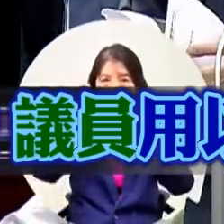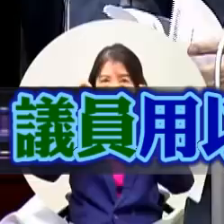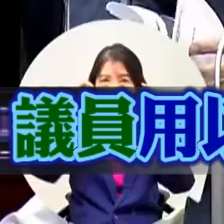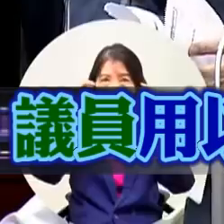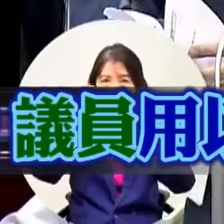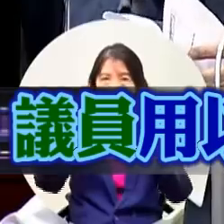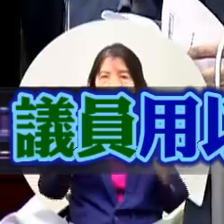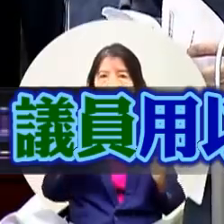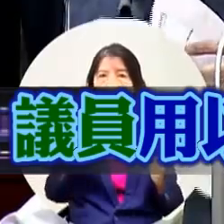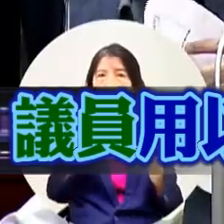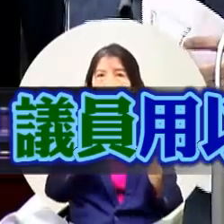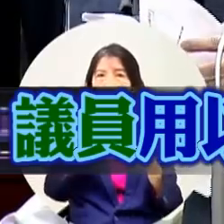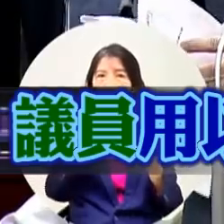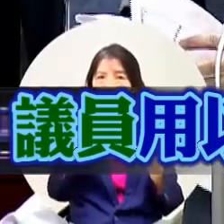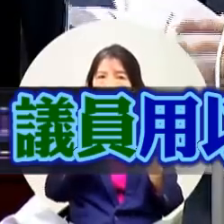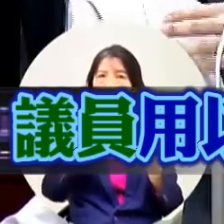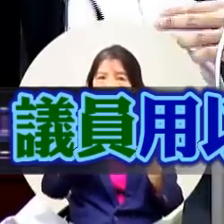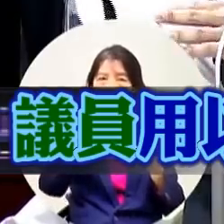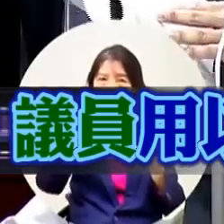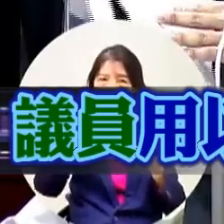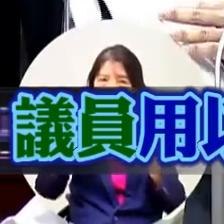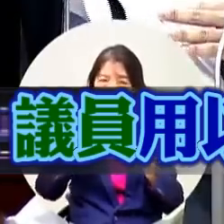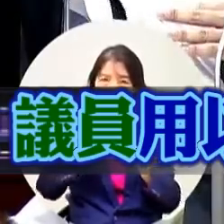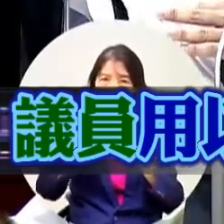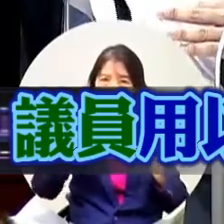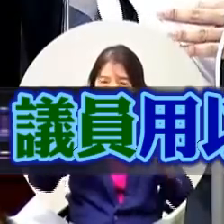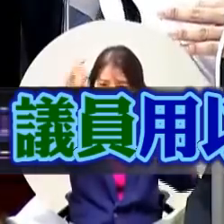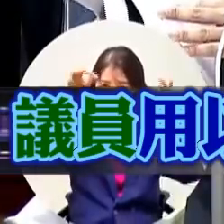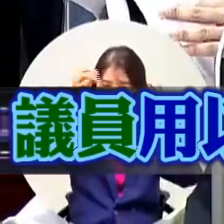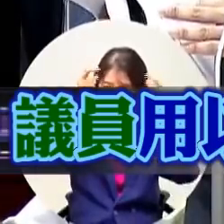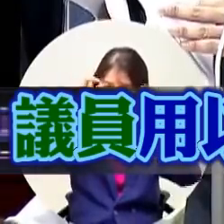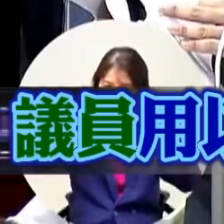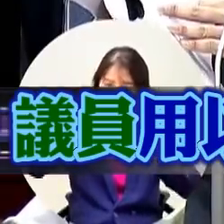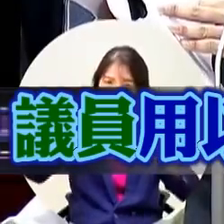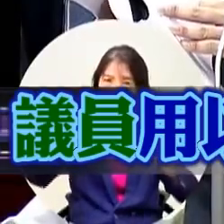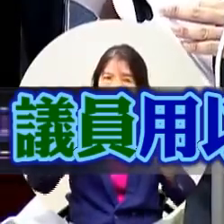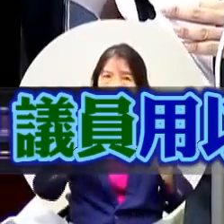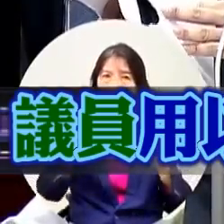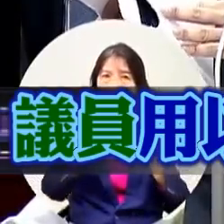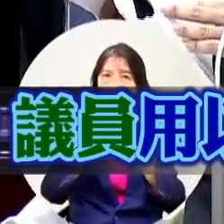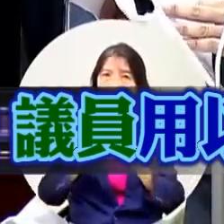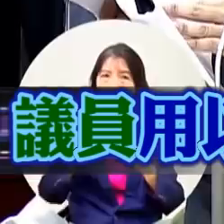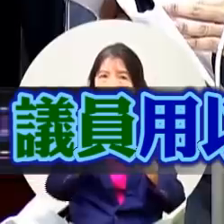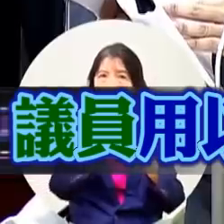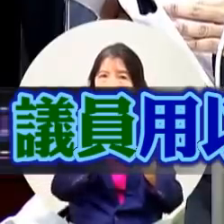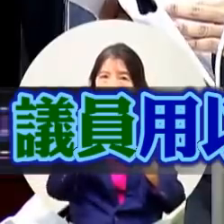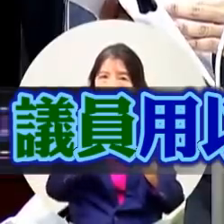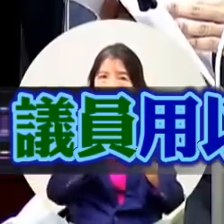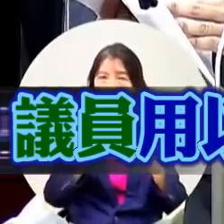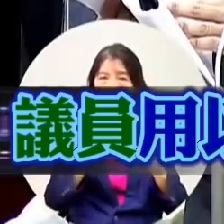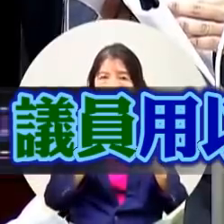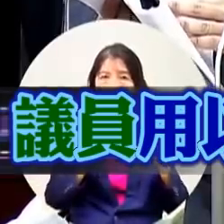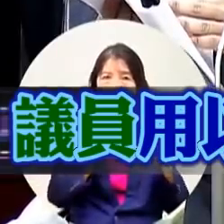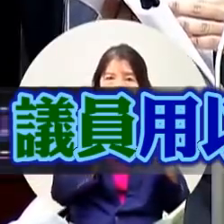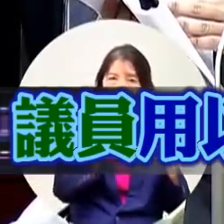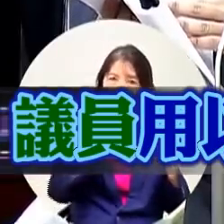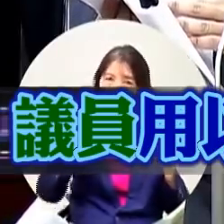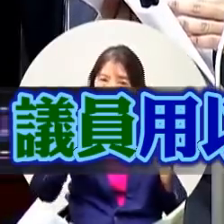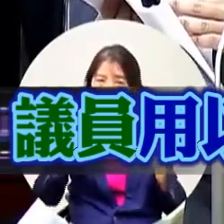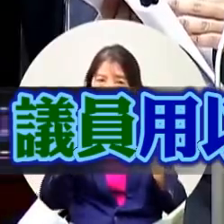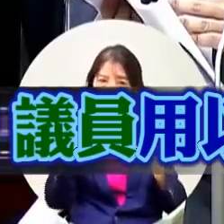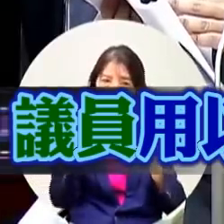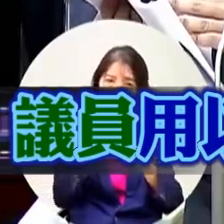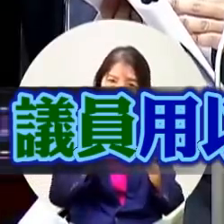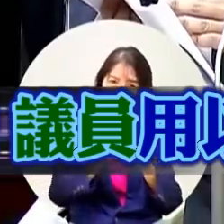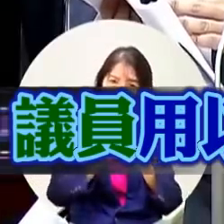发大财。 好， 谢谢议长，谢谢林议员的关心，尤其对于0-2岁的这个托育的部分，那如果有加